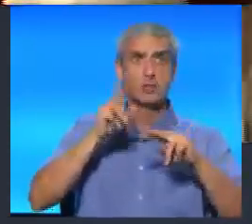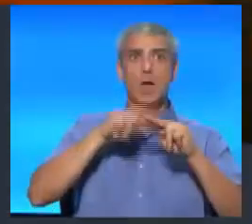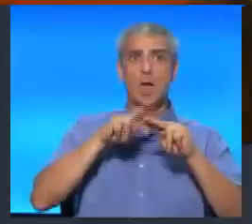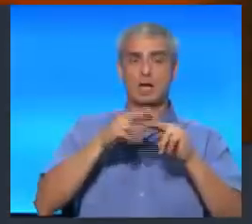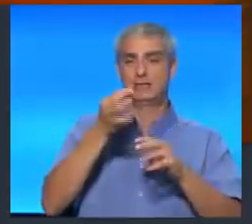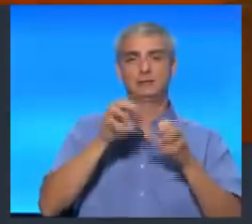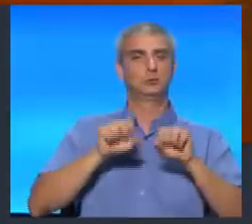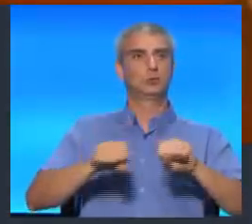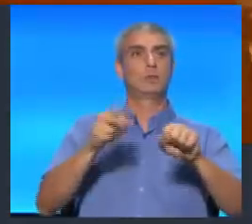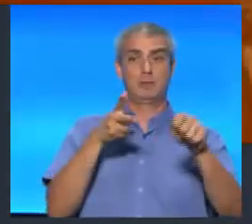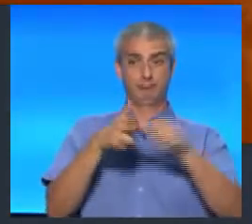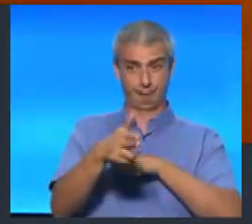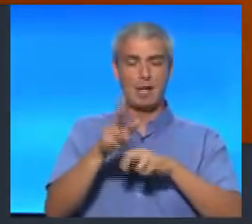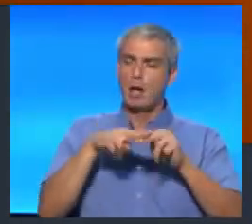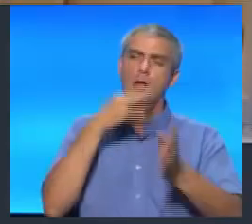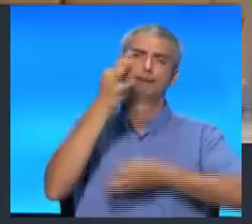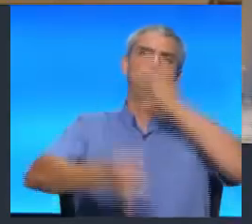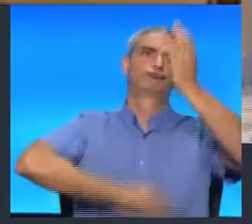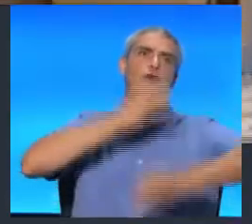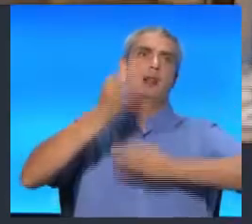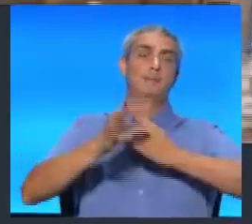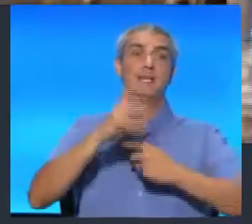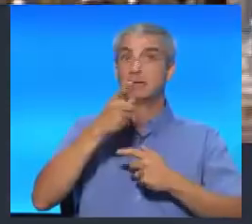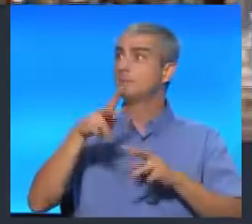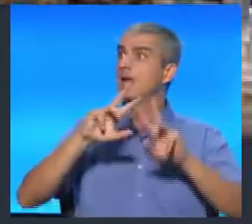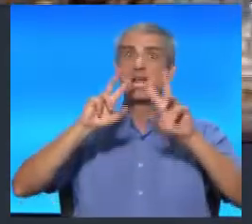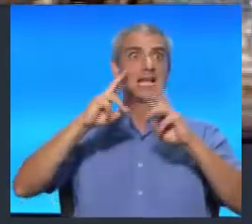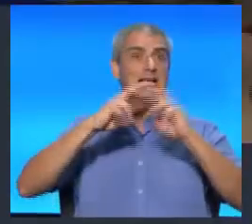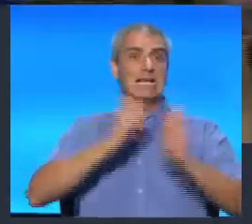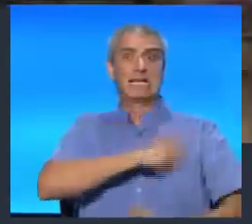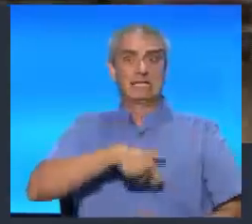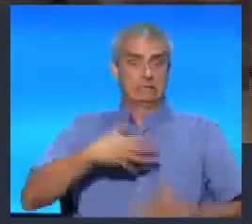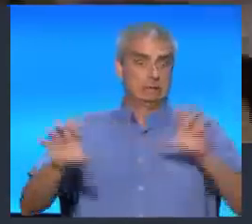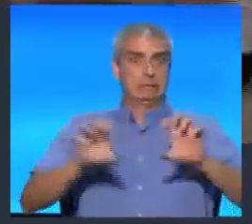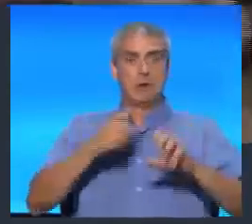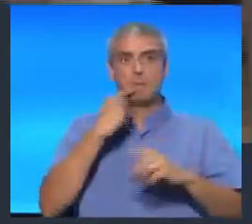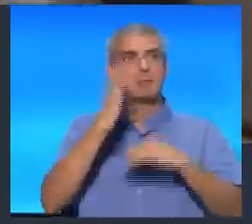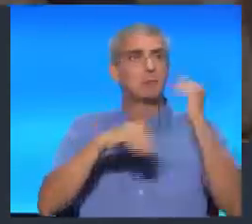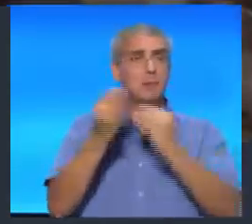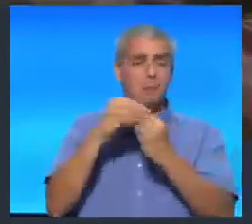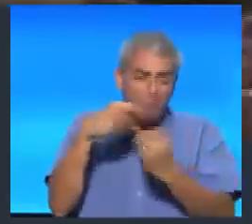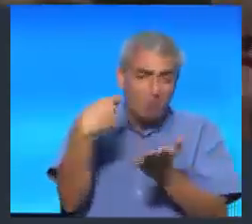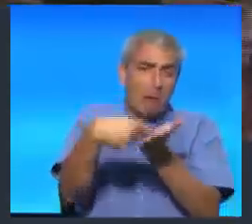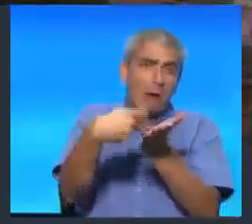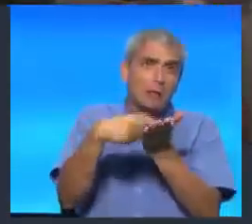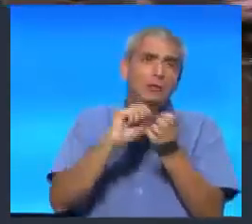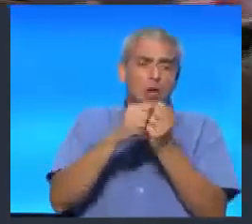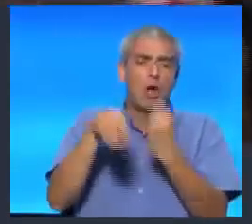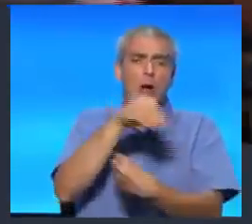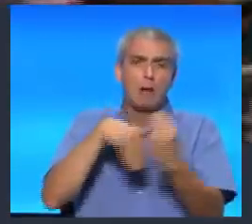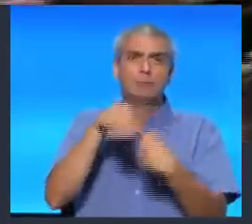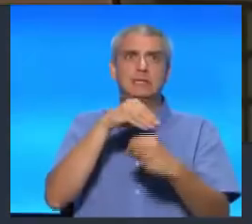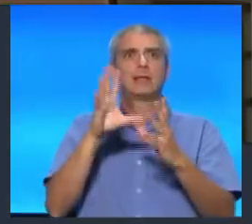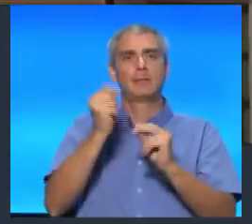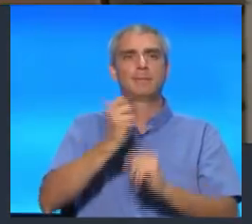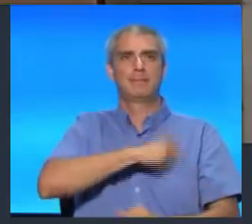הסופר, ורק אז שואלים שאלות. אם הרשויות מתעצבנות וטוענות שיש חריגות בנייה, משלמים קנס או מסתדרים איכשהו עם